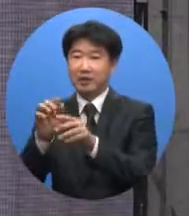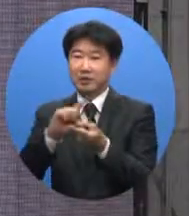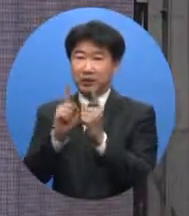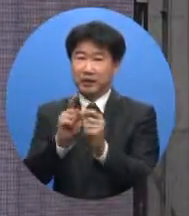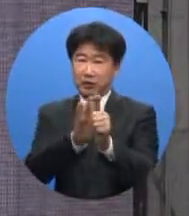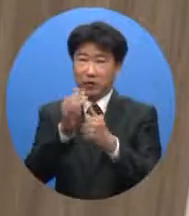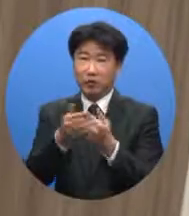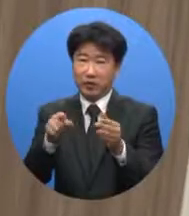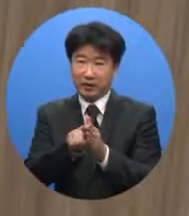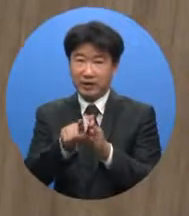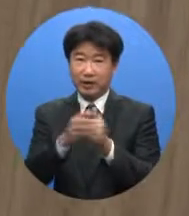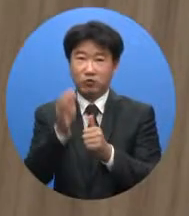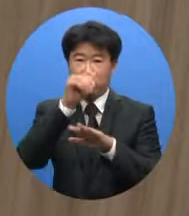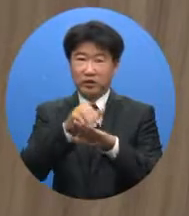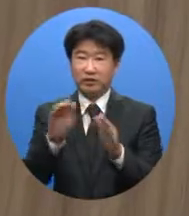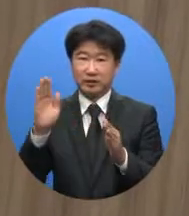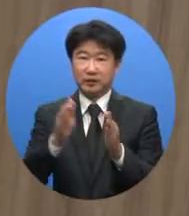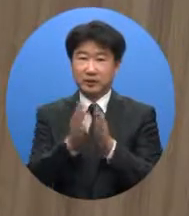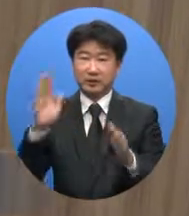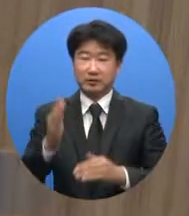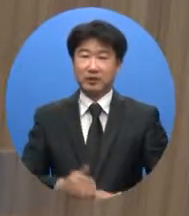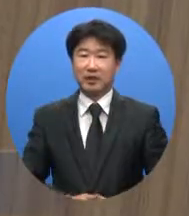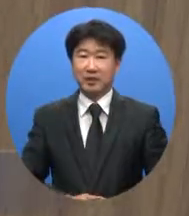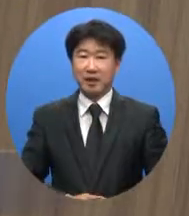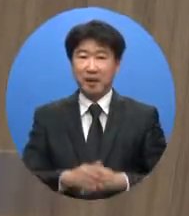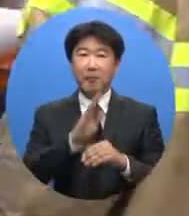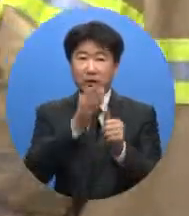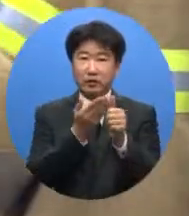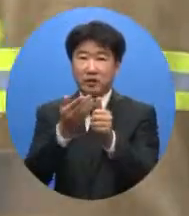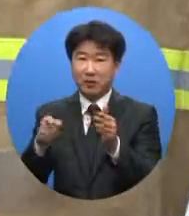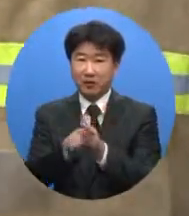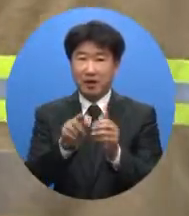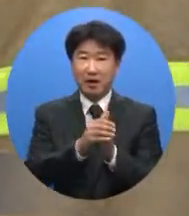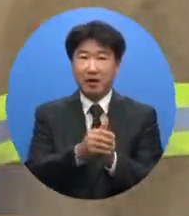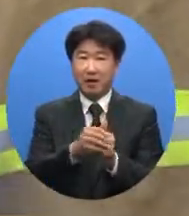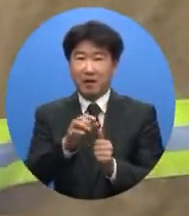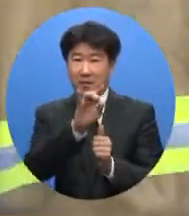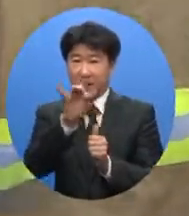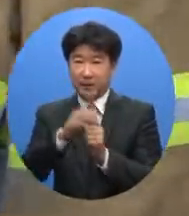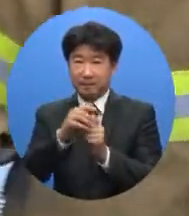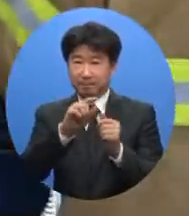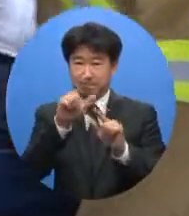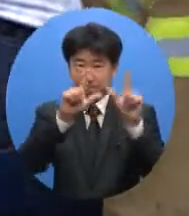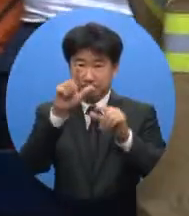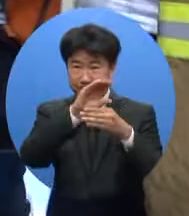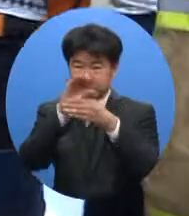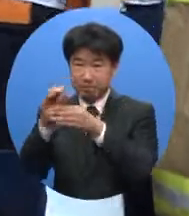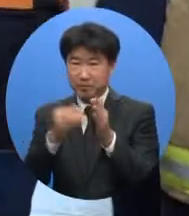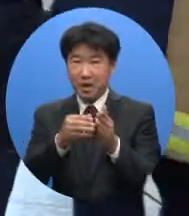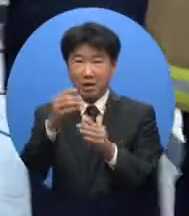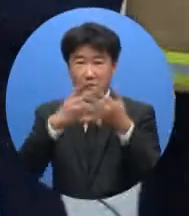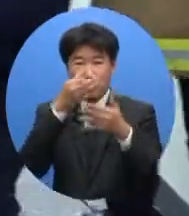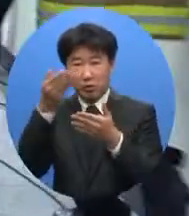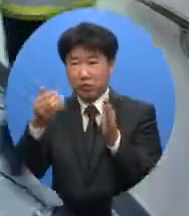위해 마련됐습니다. 특히 훈련 상황을 실시간으로 전달하기 위해 각 상황별로 촬영해 중계함으로써